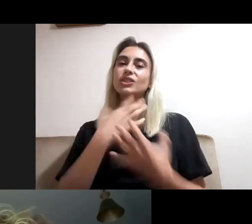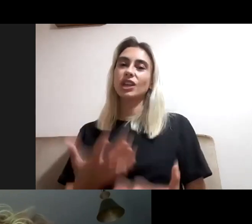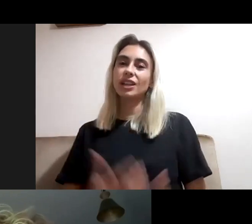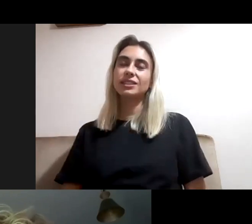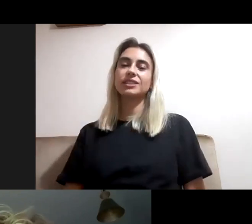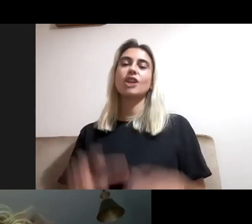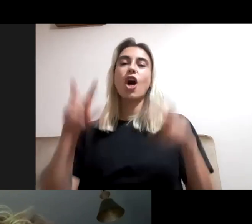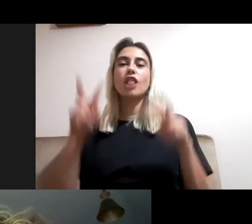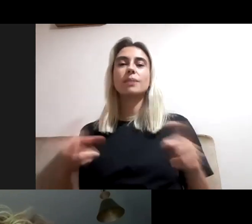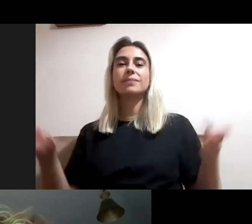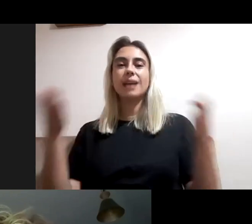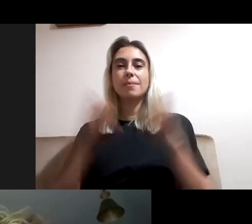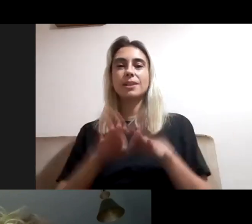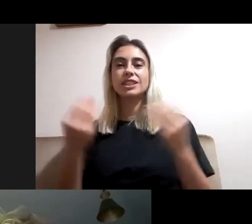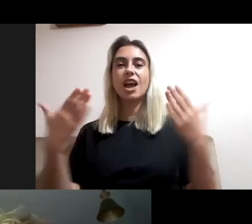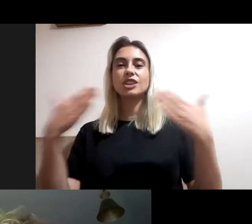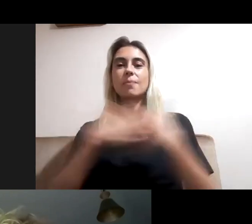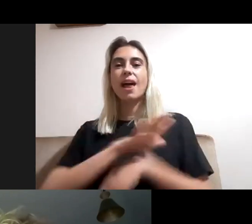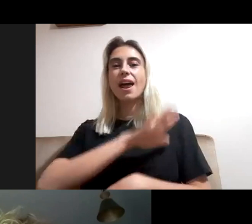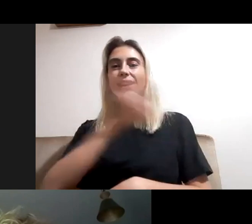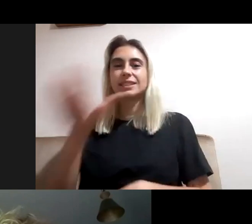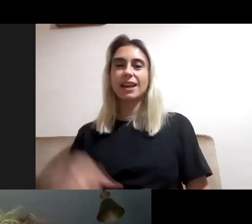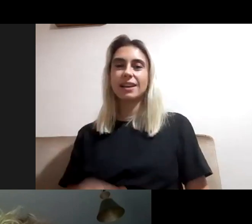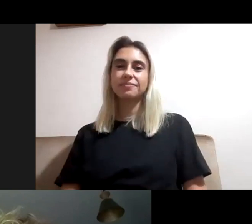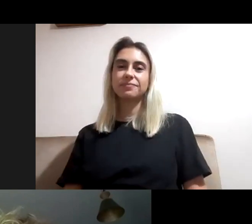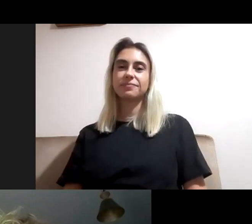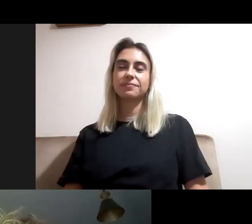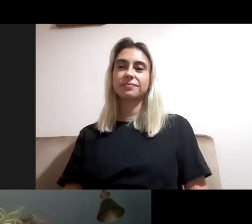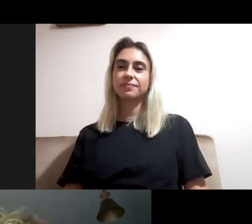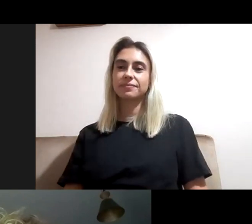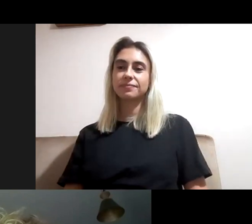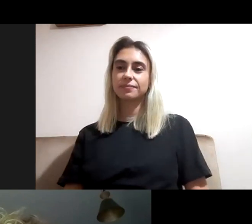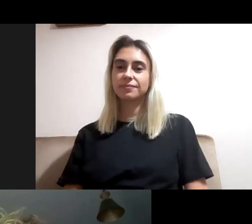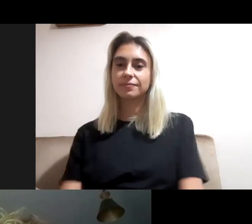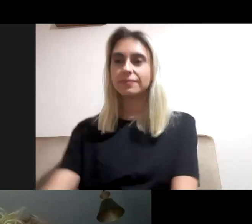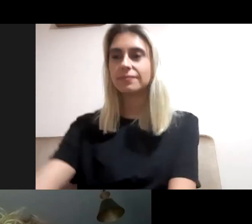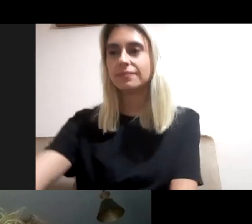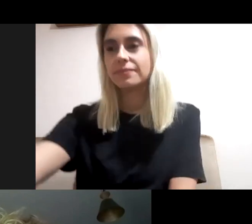Oturumu kapatıyoruz. Evet, i̇yi akşamlar herkese. Hepinize iyi akşamlar. İyi akşamlar.